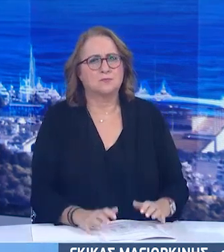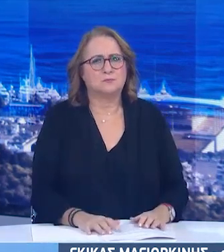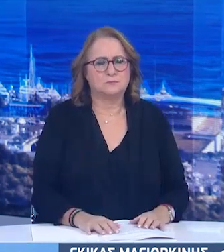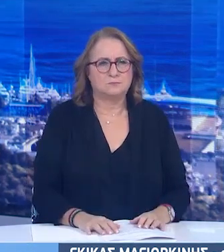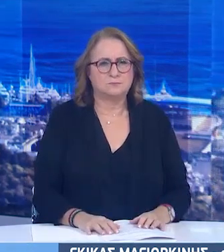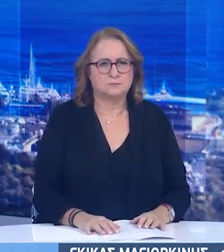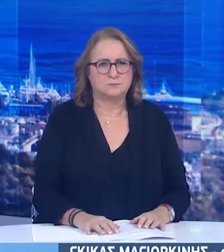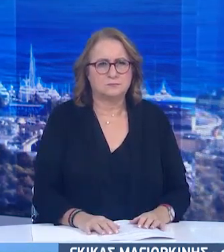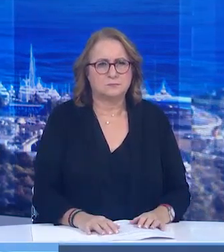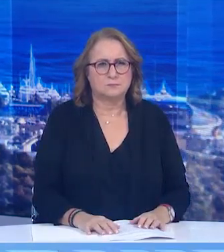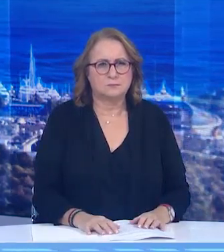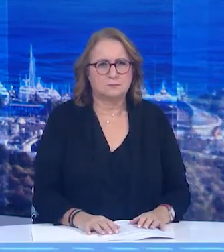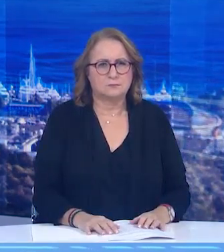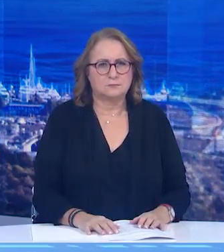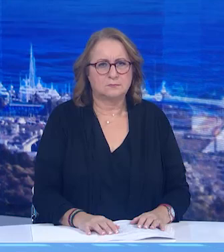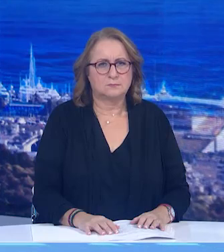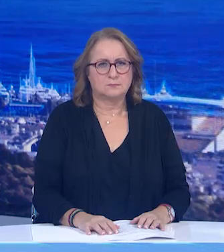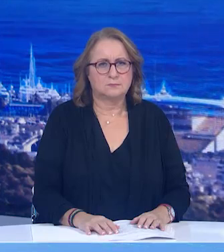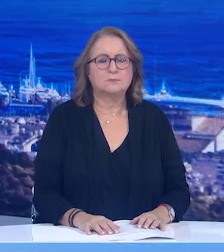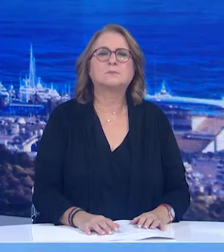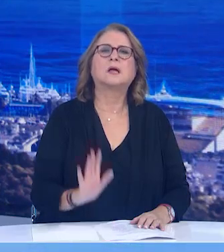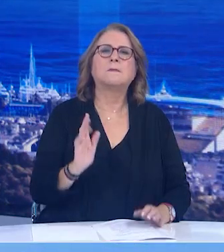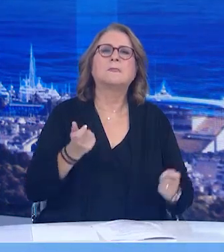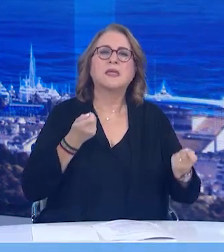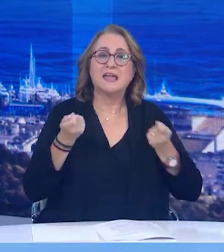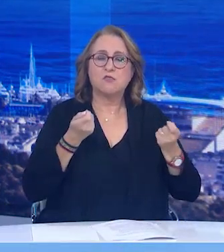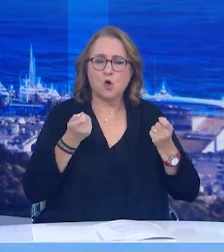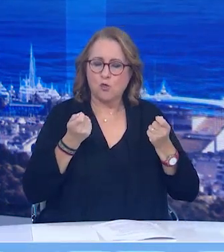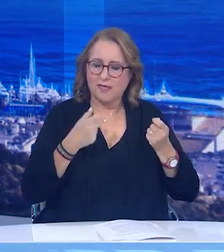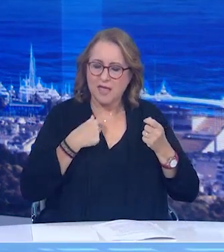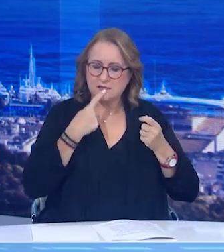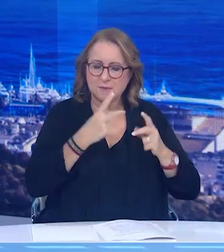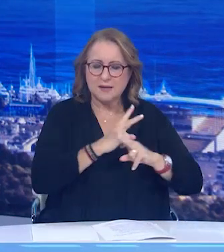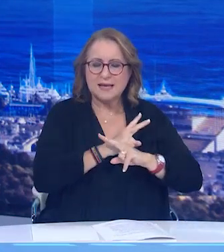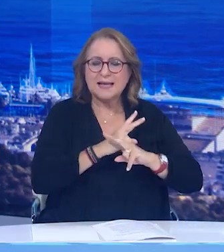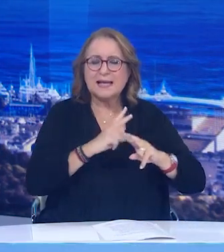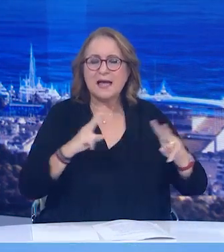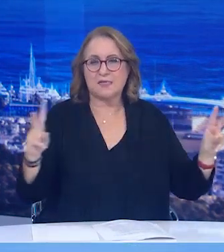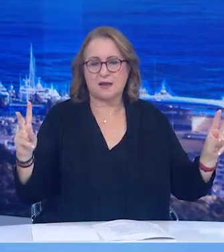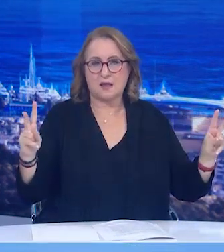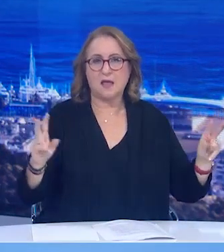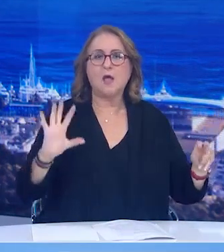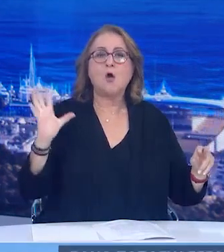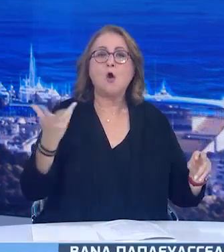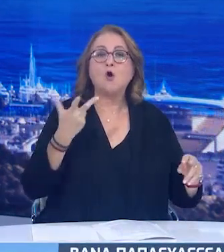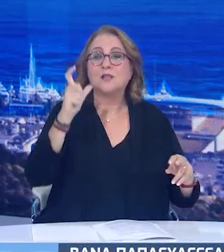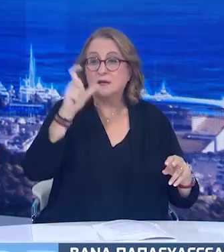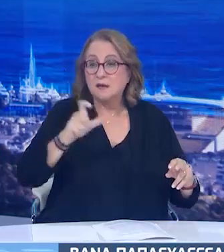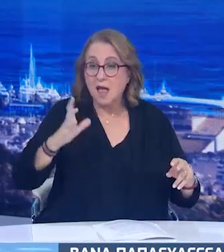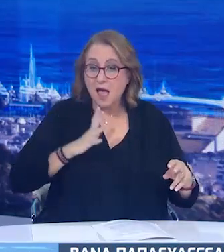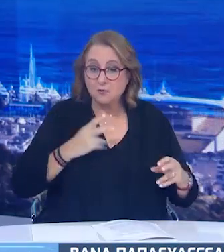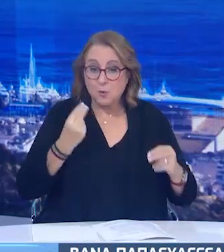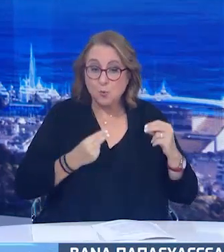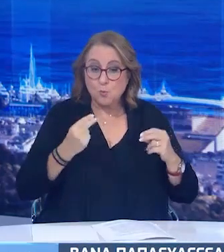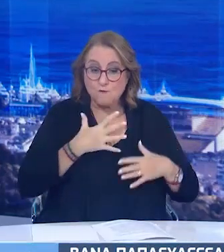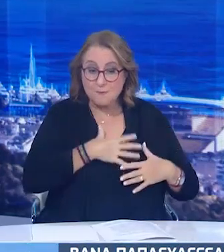Η οδηγία είναι σαφής για τα άτομα τα οποία έχουν σοβαρή νοσοκαταστολή ότι ακόμα και στις 4 εβδομάδες μετά τη δεύτερη δόση να προχωρήσουν στον